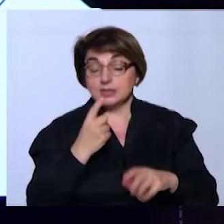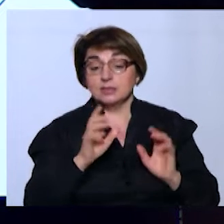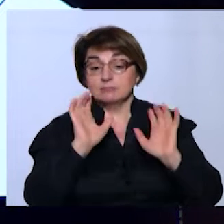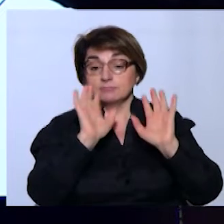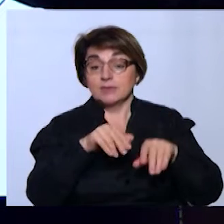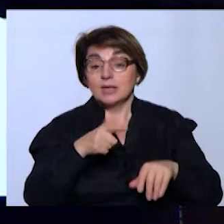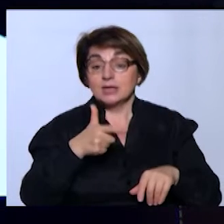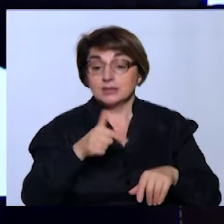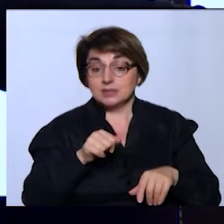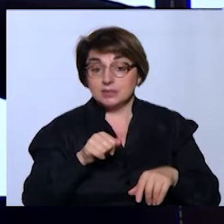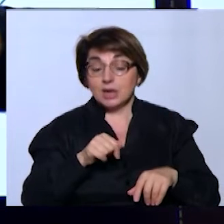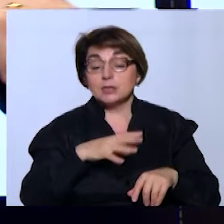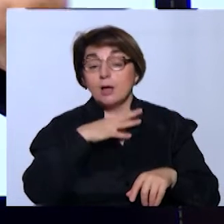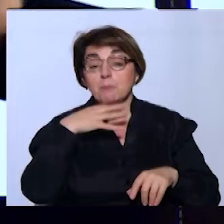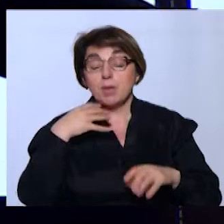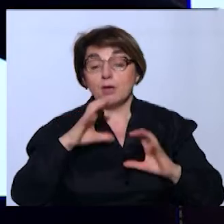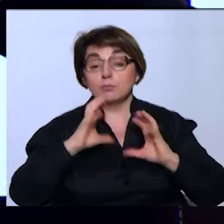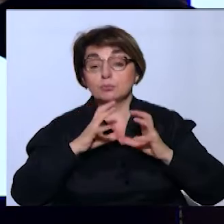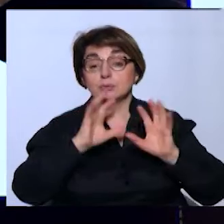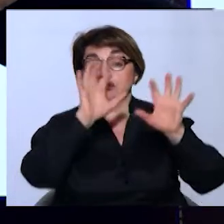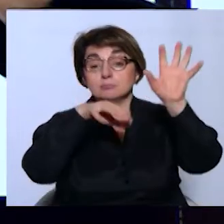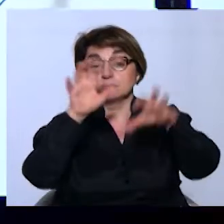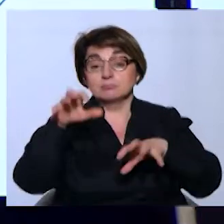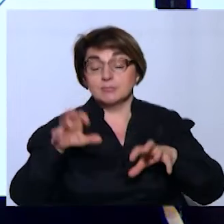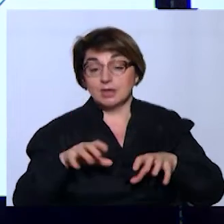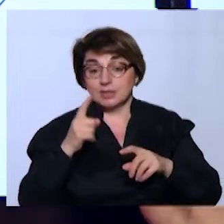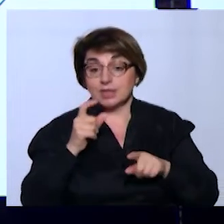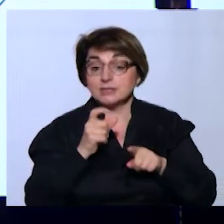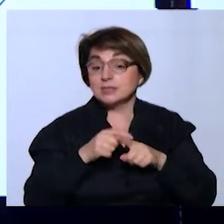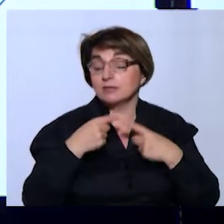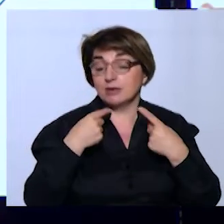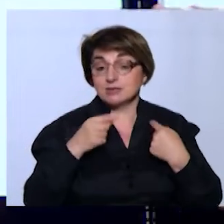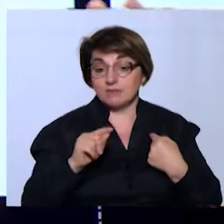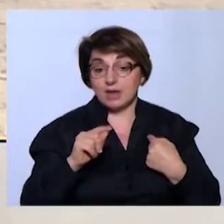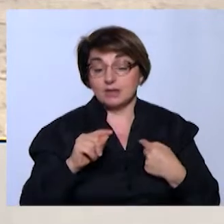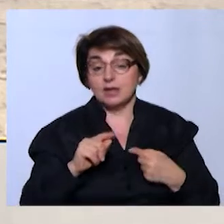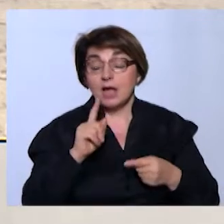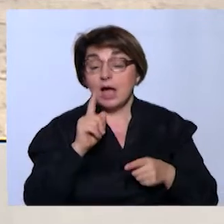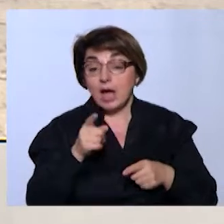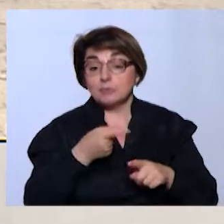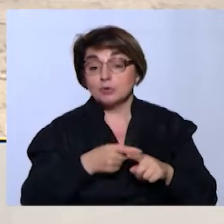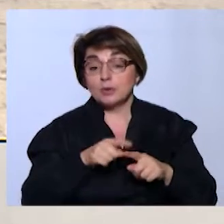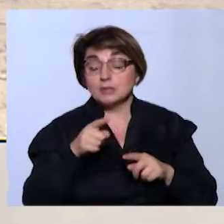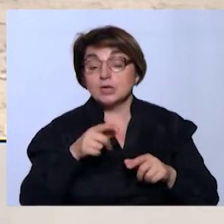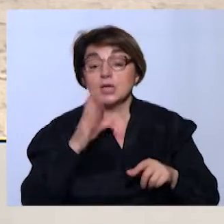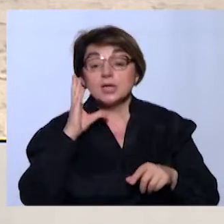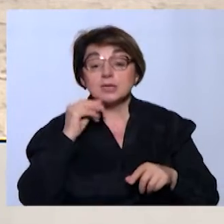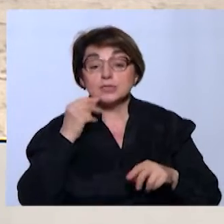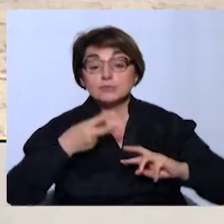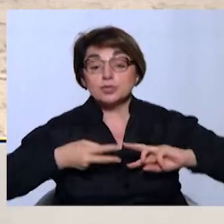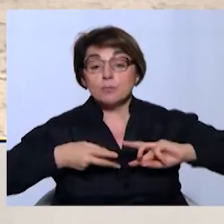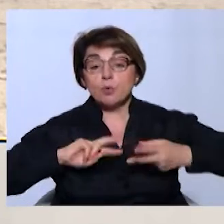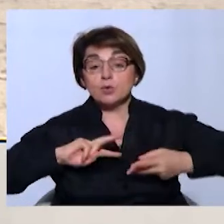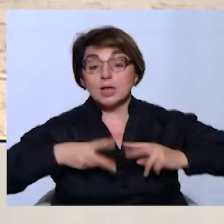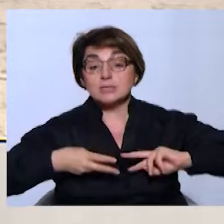ბურთები ყრია. ხედავთ ხომ, სულ სხვა სიტყვაა მრავლობით რიცხვში. ამიტომ ეწოდება რიცხვში